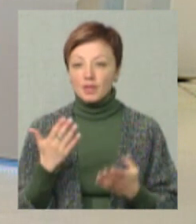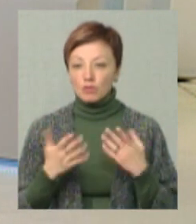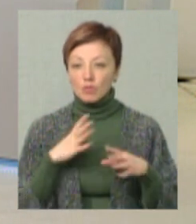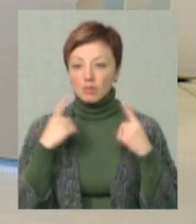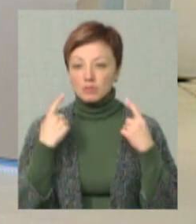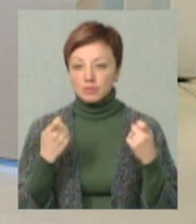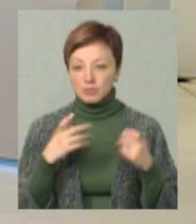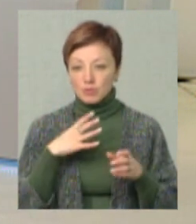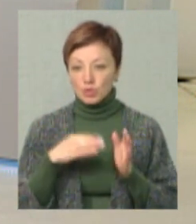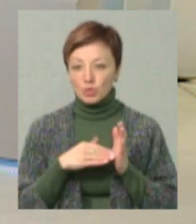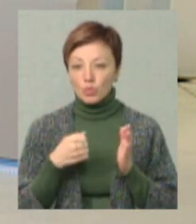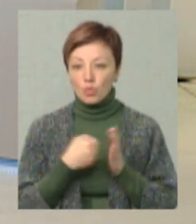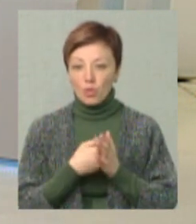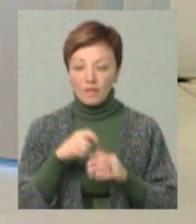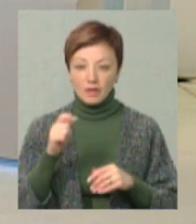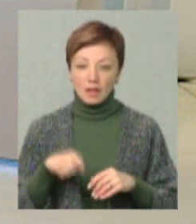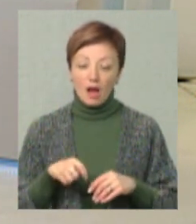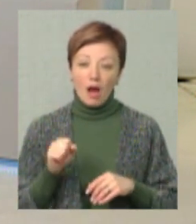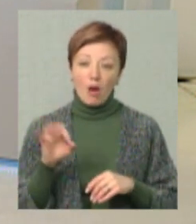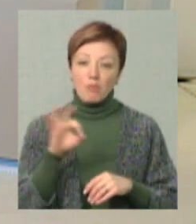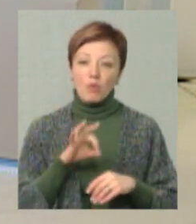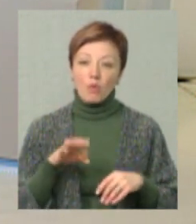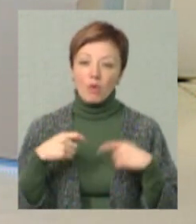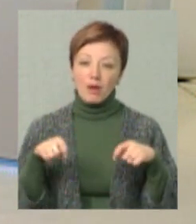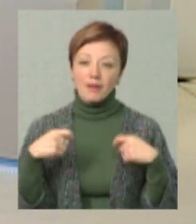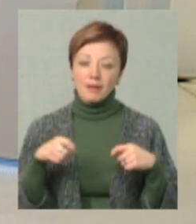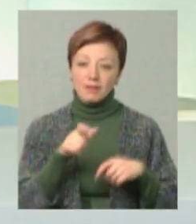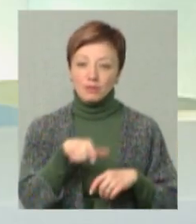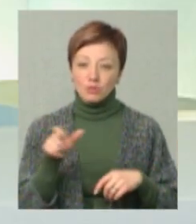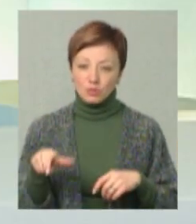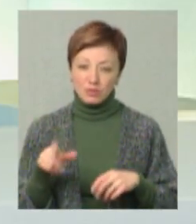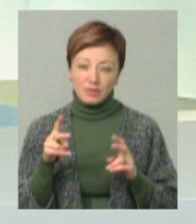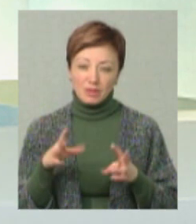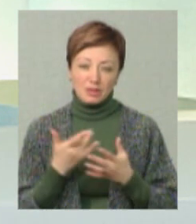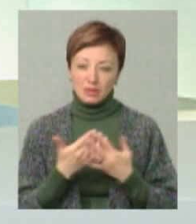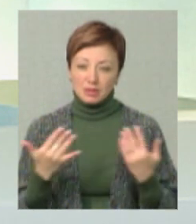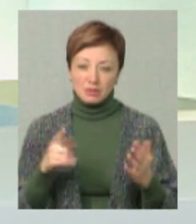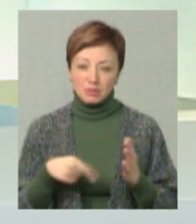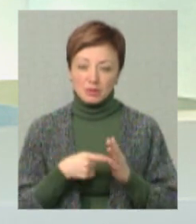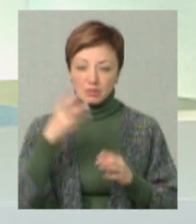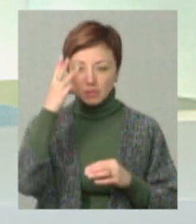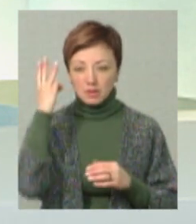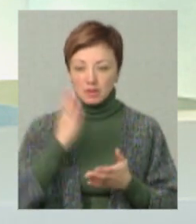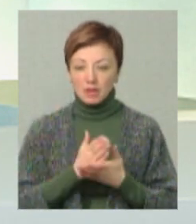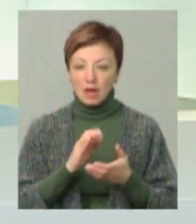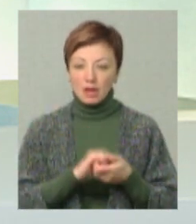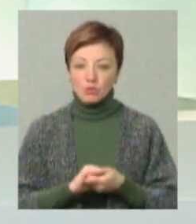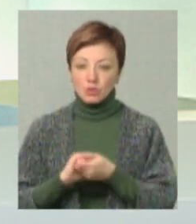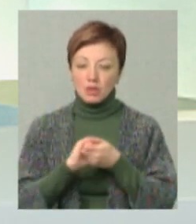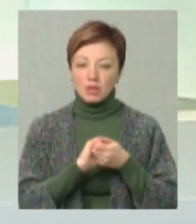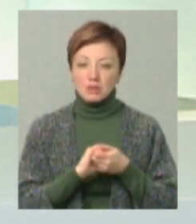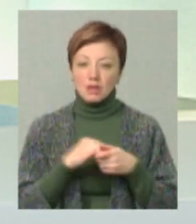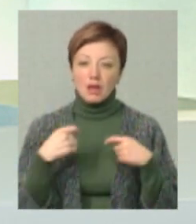вона така була до війни. Що стосується ріелторів, ріелтори дуже різні насправді є. У місті Хмельницькому є